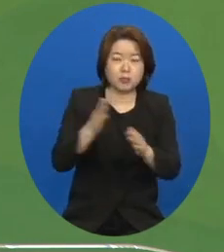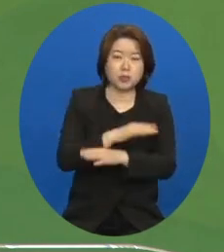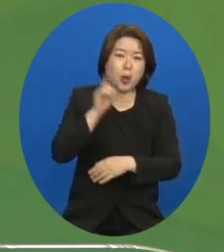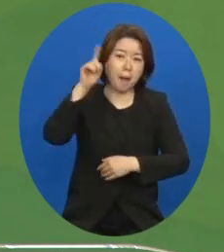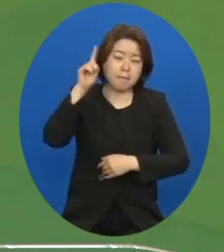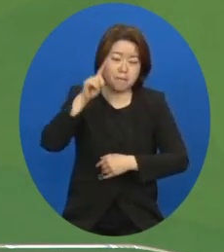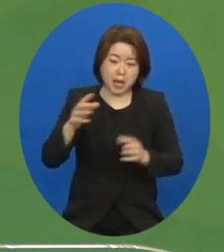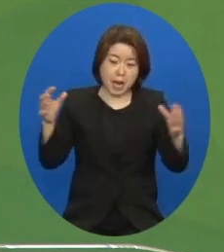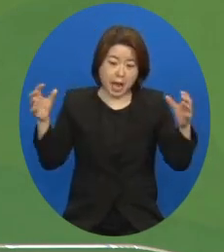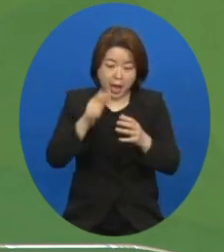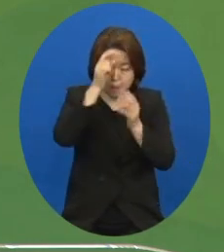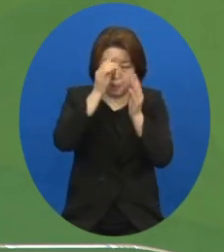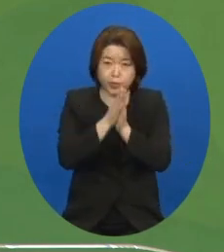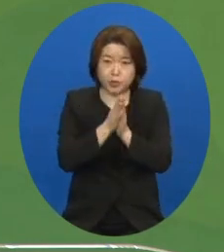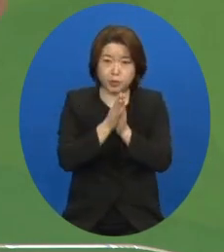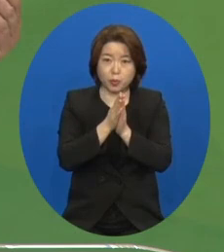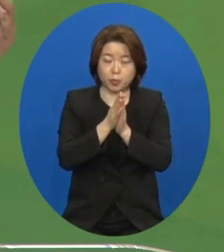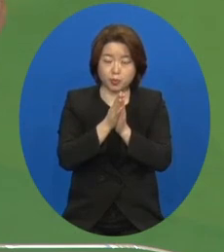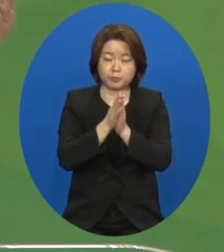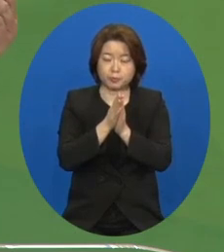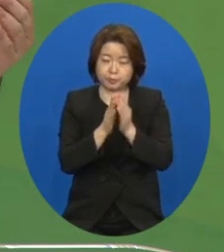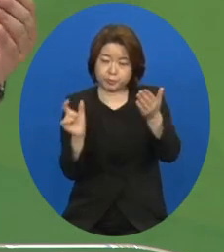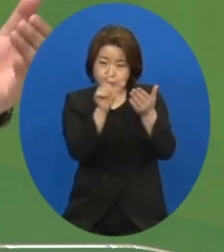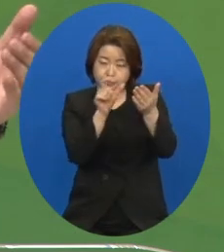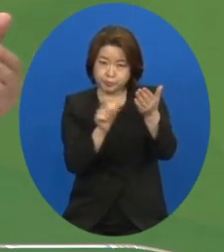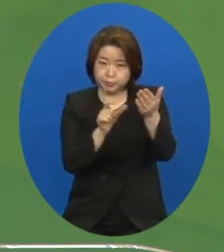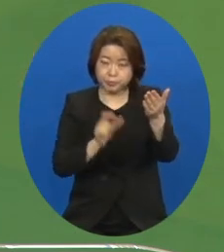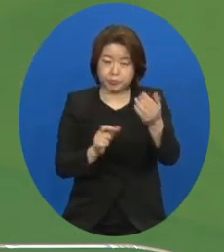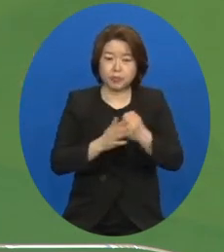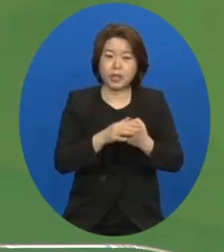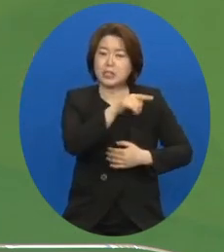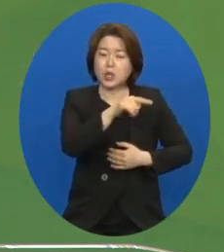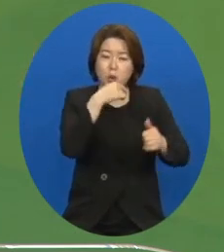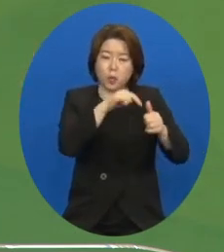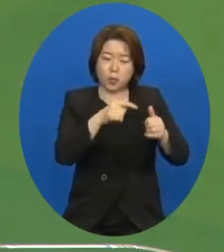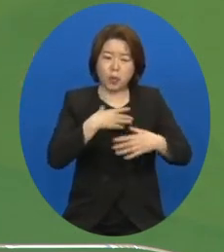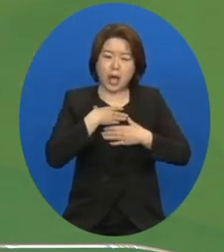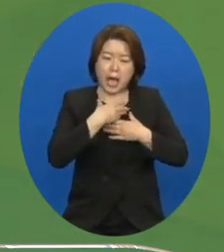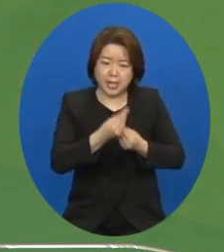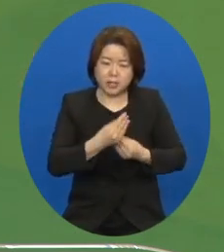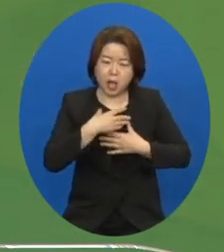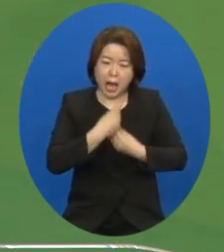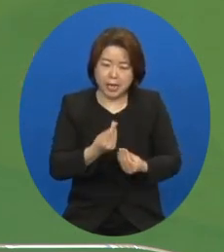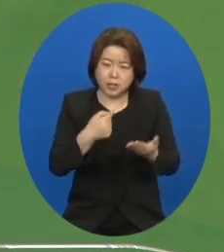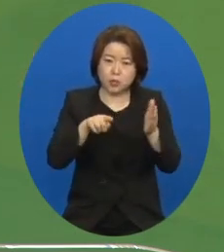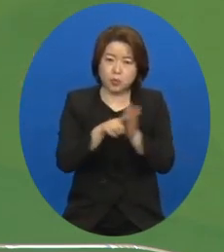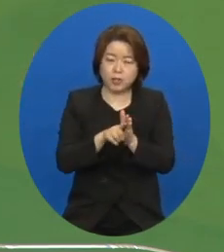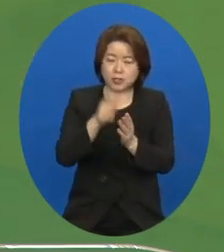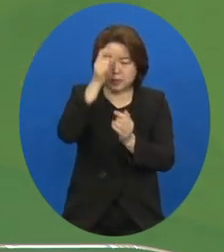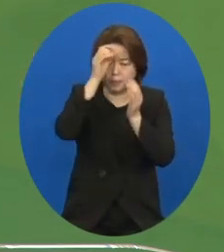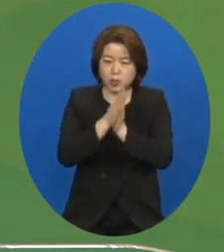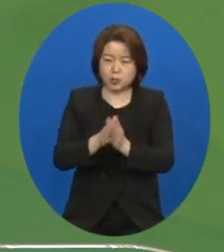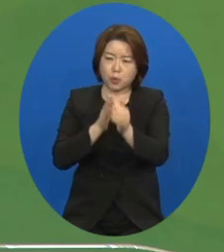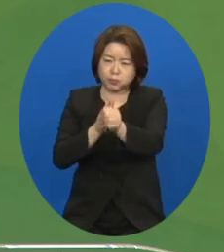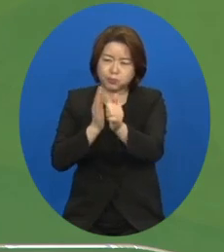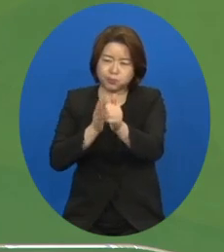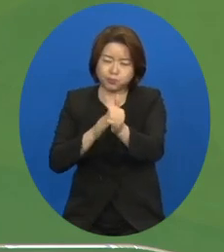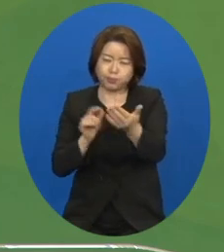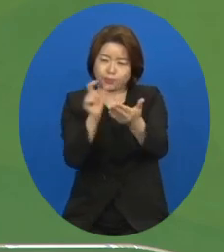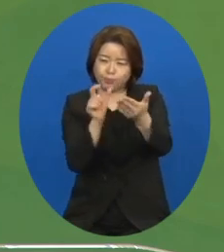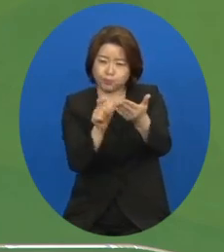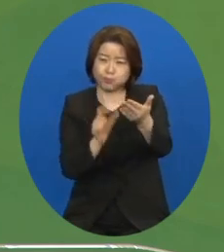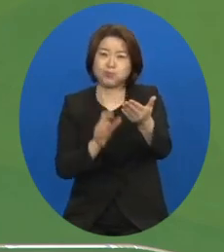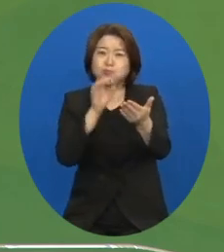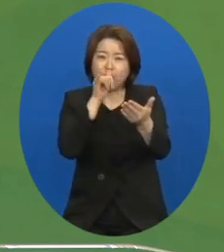합심 기도에 우리 교육관 공사의 안전 공사를 위해 계속 성도들에게 기도 요청을 드리고